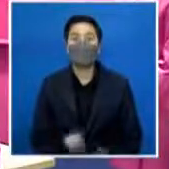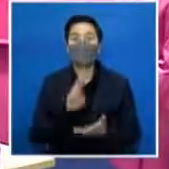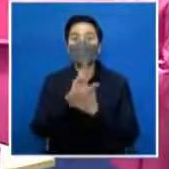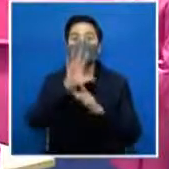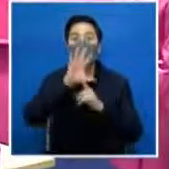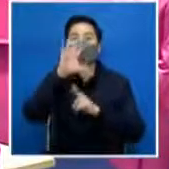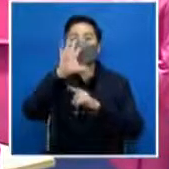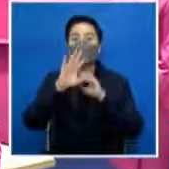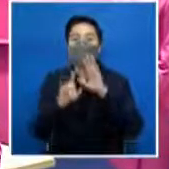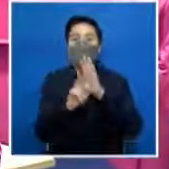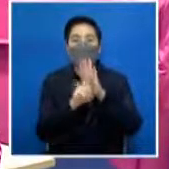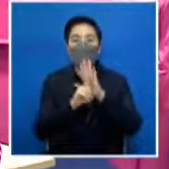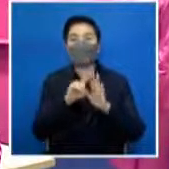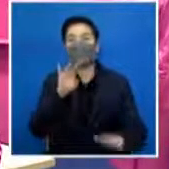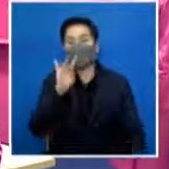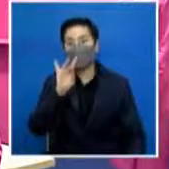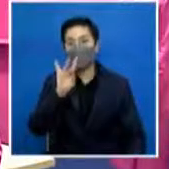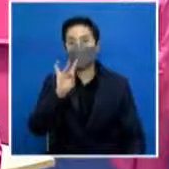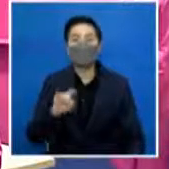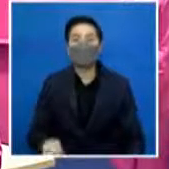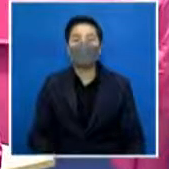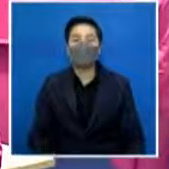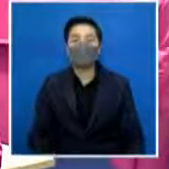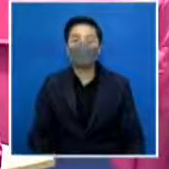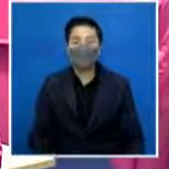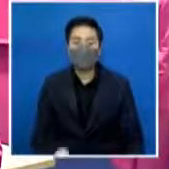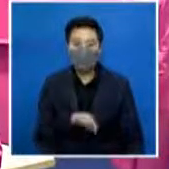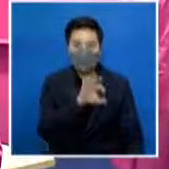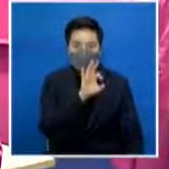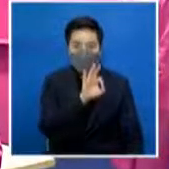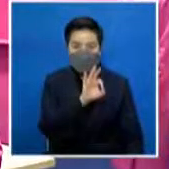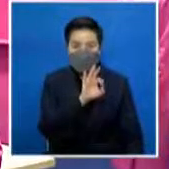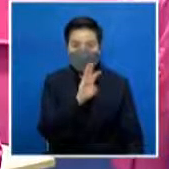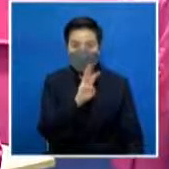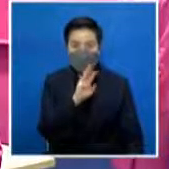อันดับที่5หมุนครั้งที่8เลขที่ออก